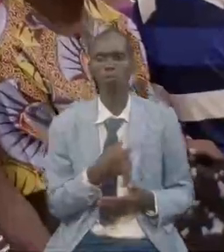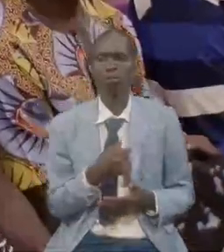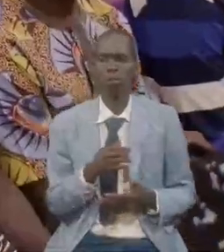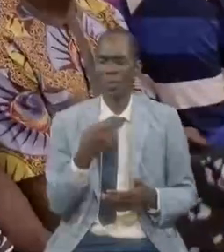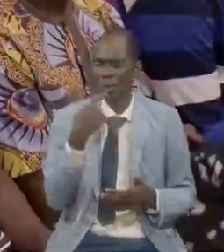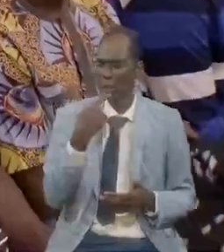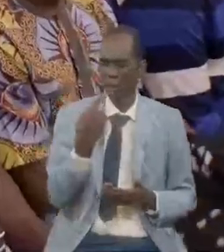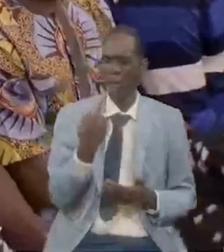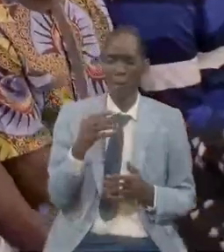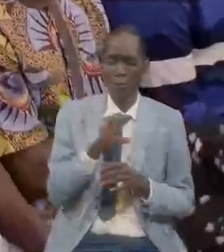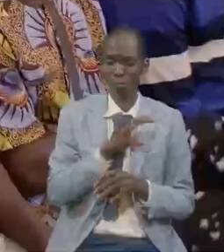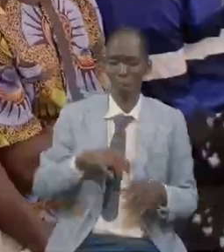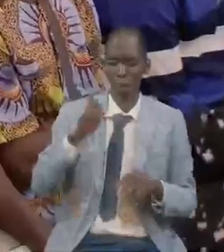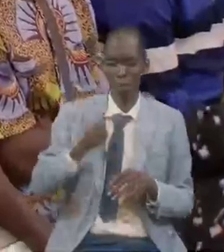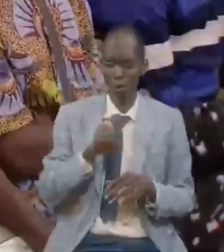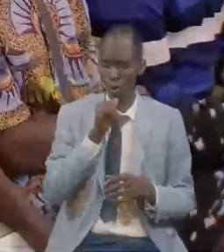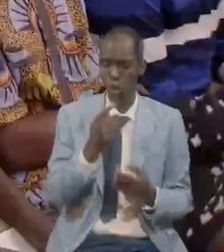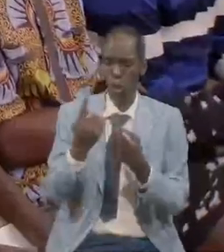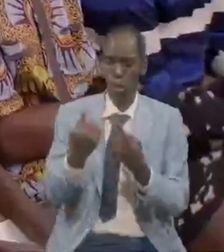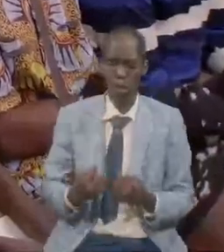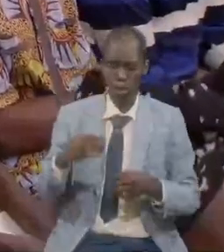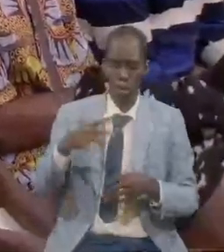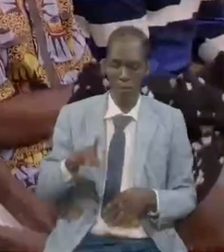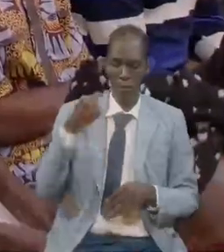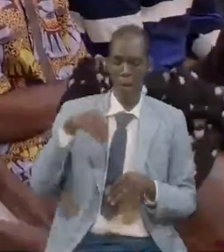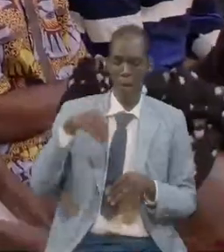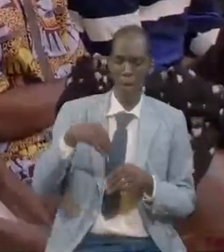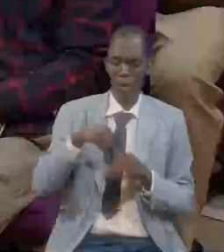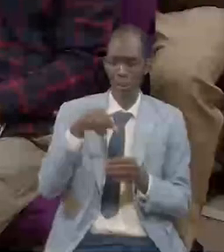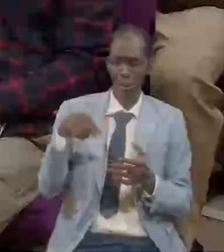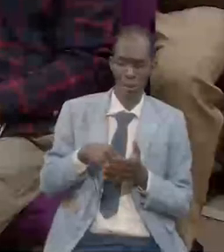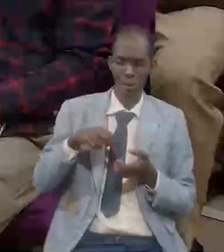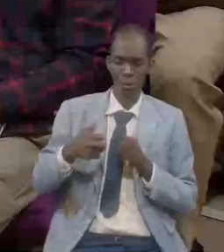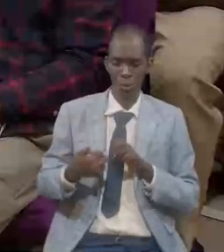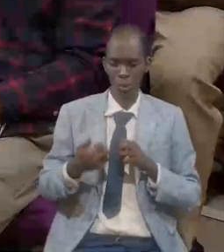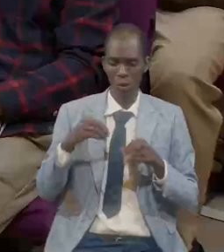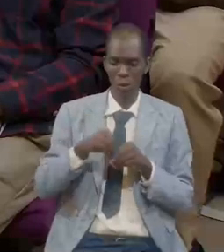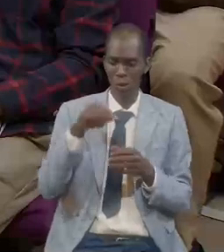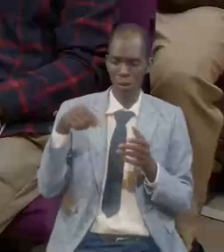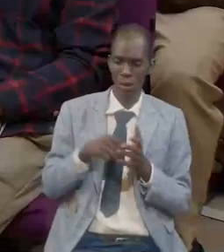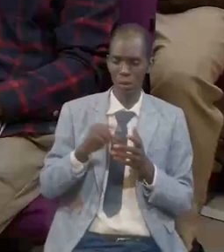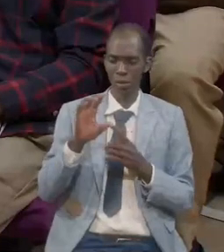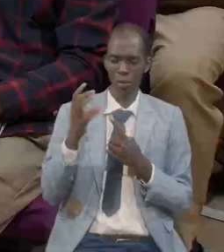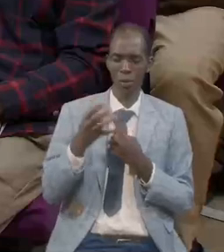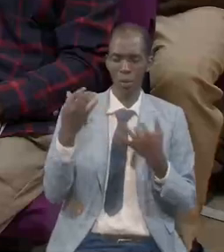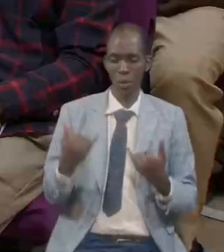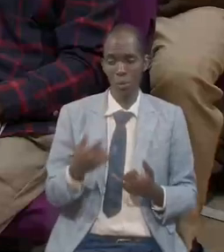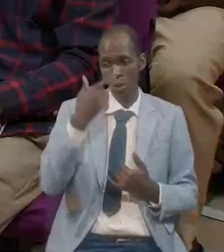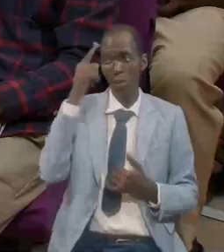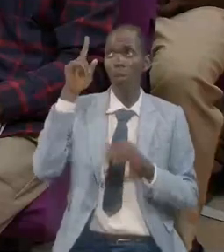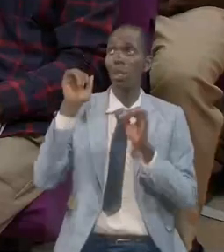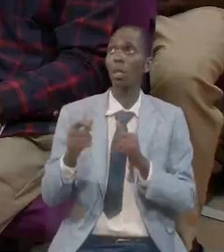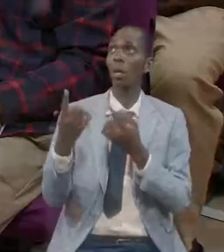ne vienne pas me rencontrer dans cette condition s'il vient, et il peut venir à tout moment. Et à cause de